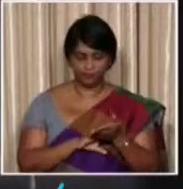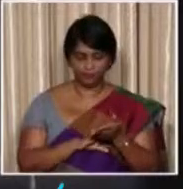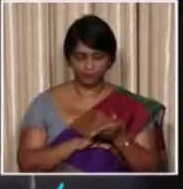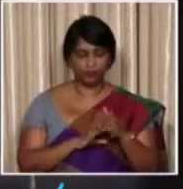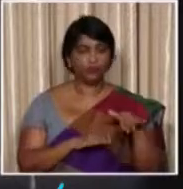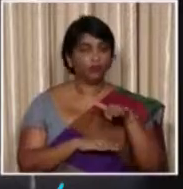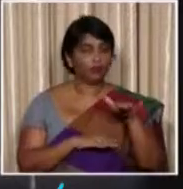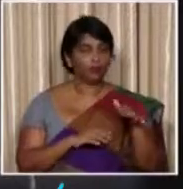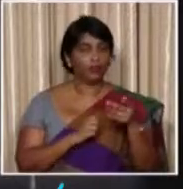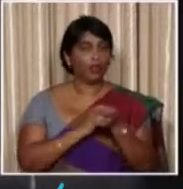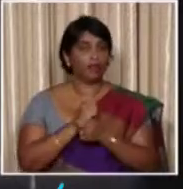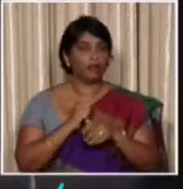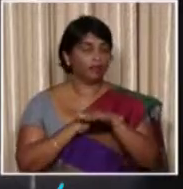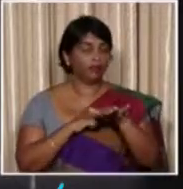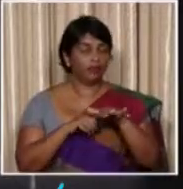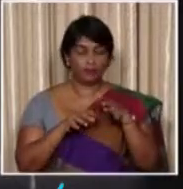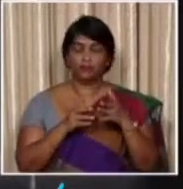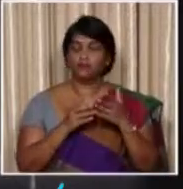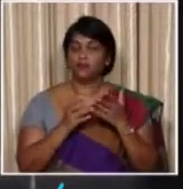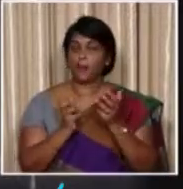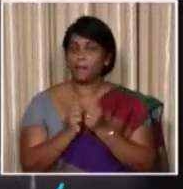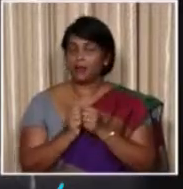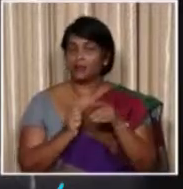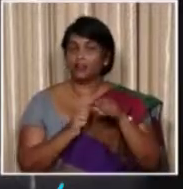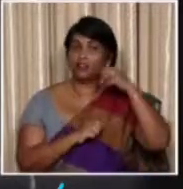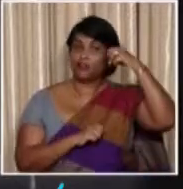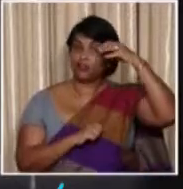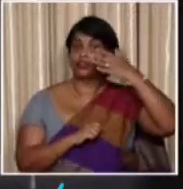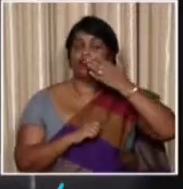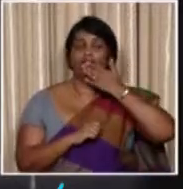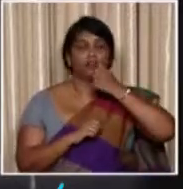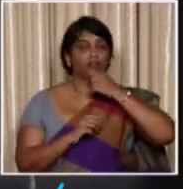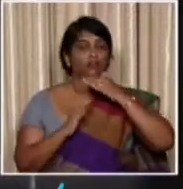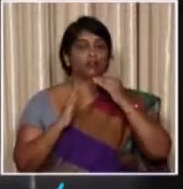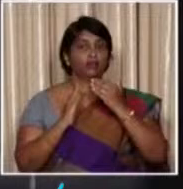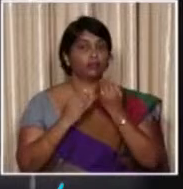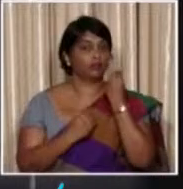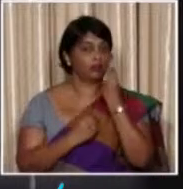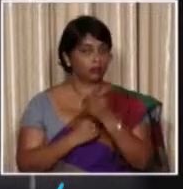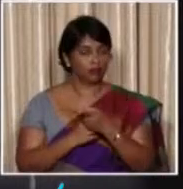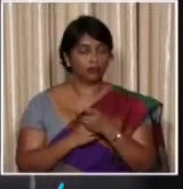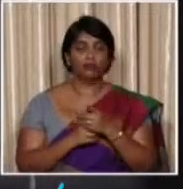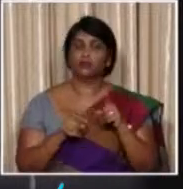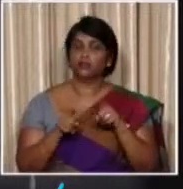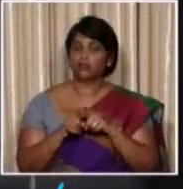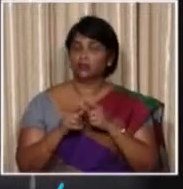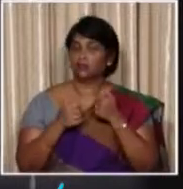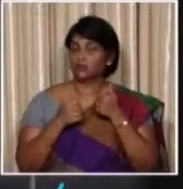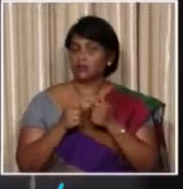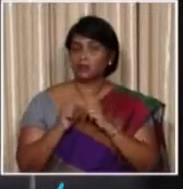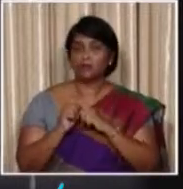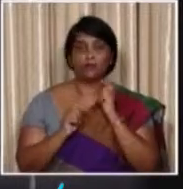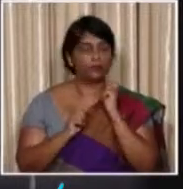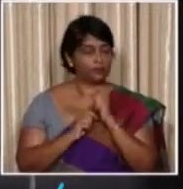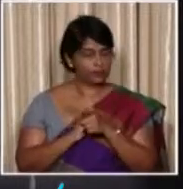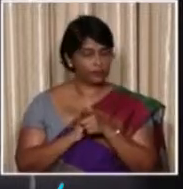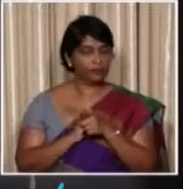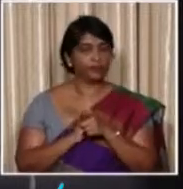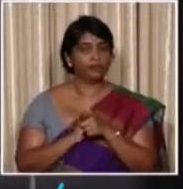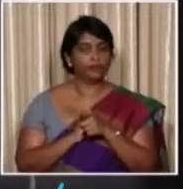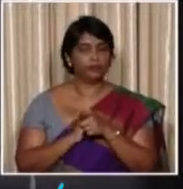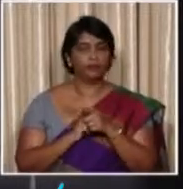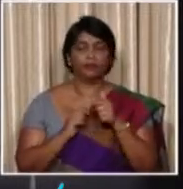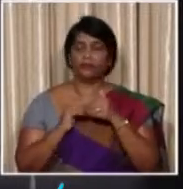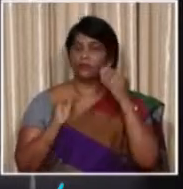මඩින් ගොඩින් ඉඩම් ඊට අමතරව විදුලිය ජලය වැනි පහසුකම් ලබා දීම ඒවට සාධාරණ වන්දි මුදලක් ලබා දීම